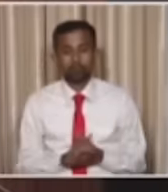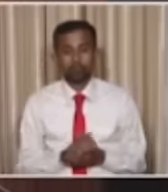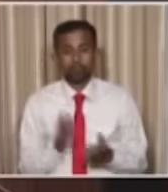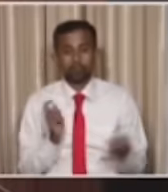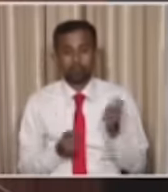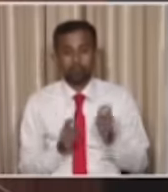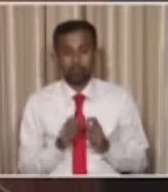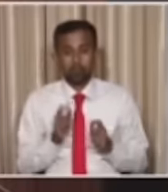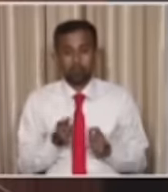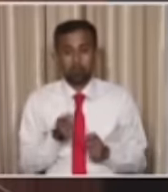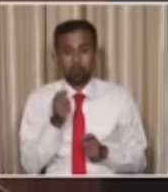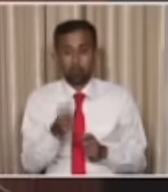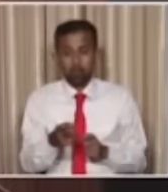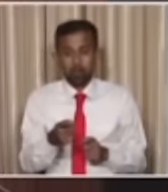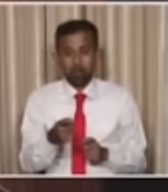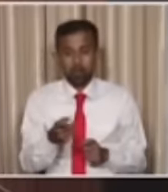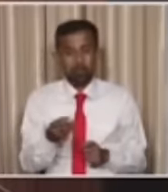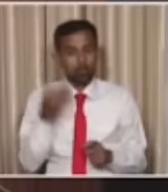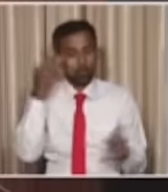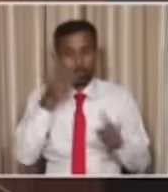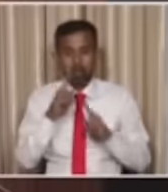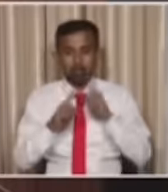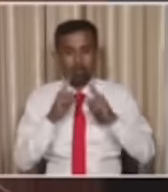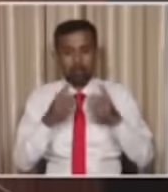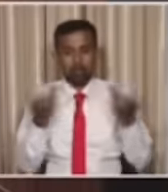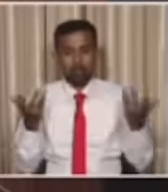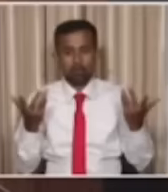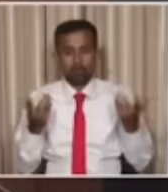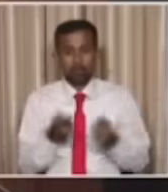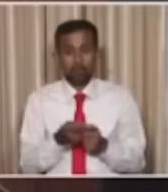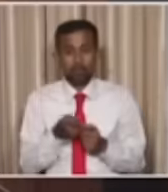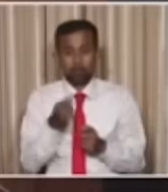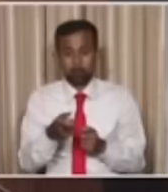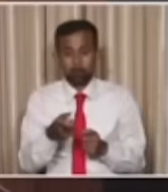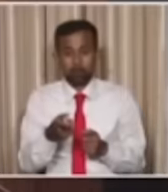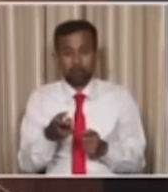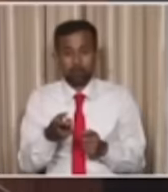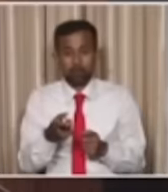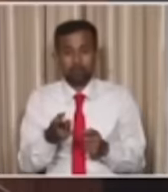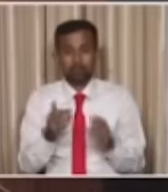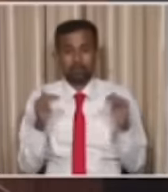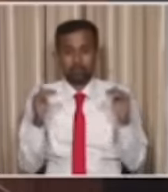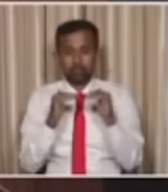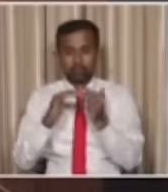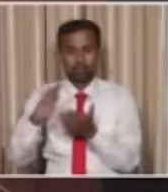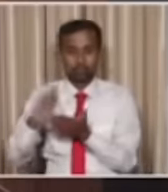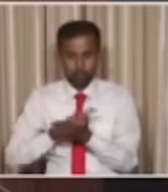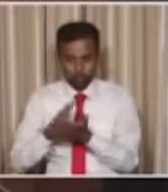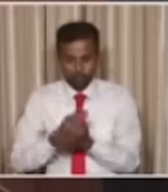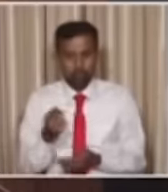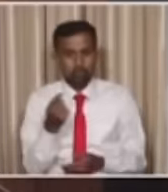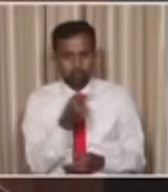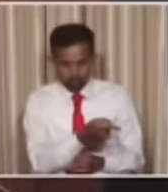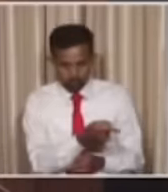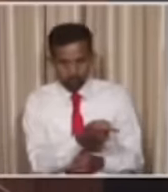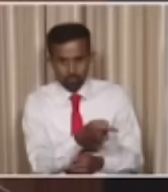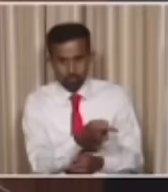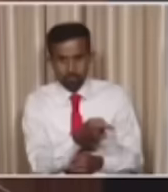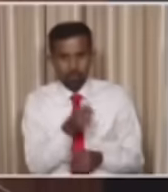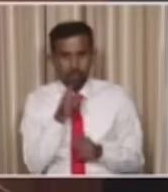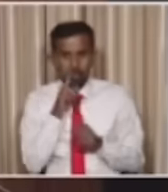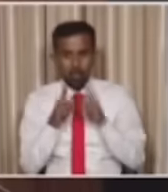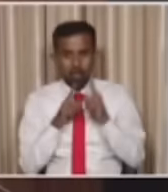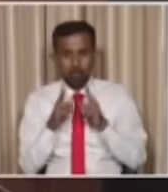බෝඩ් එකේ පඩි නඩි කර මම කතා ගන්න යන්නේ නැහැ. හැබැයි පඩි නඩි වලට සාධනීය සේවාවක් සිද්ධ වෙනවාද කියන කාරණාව මේ කතා